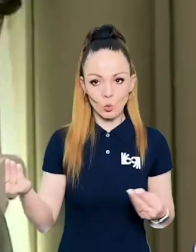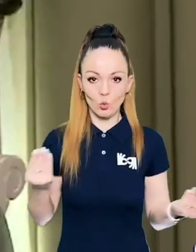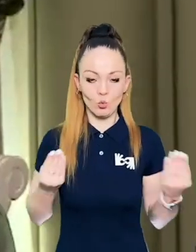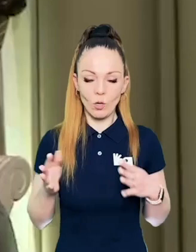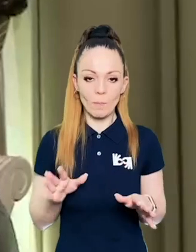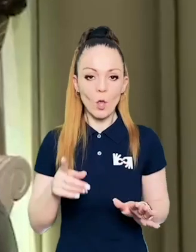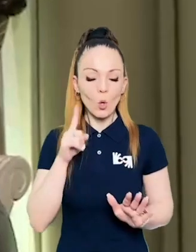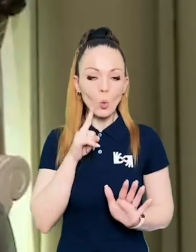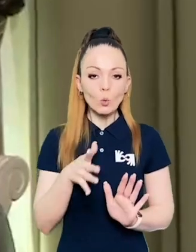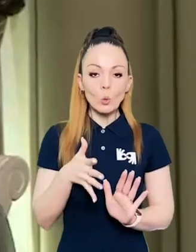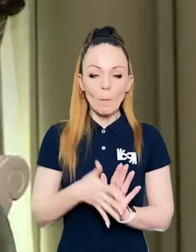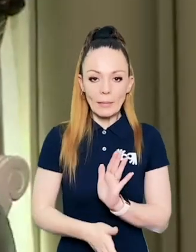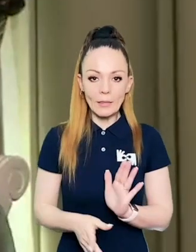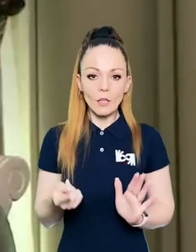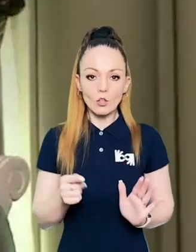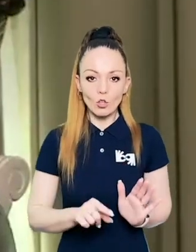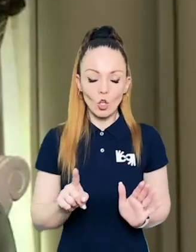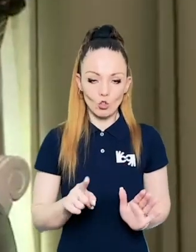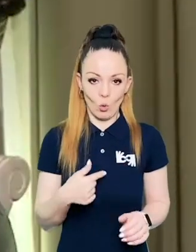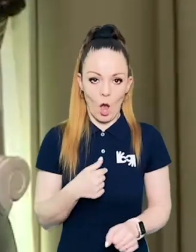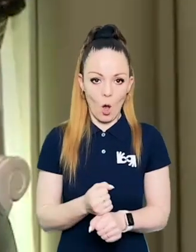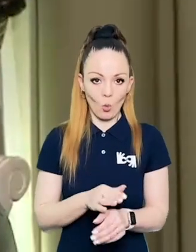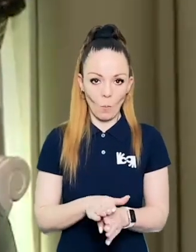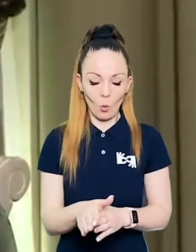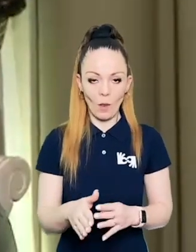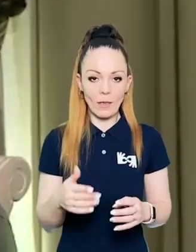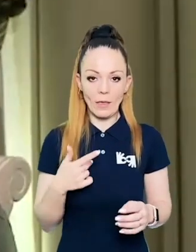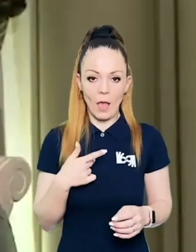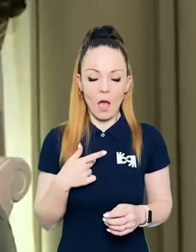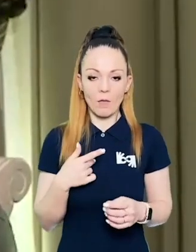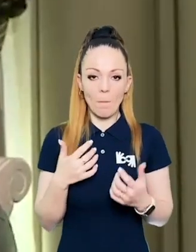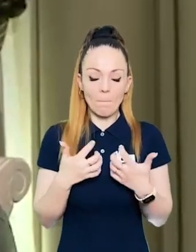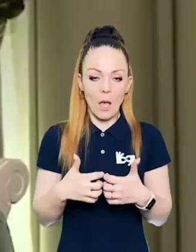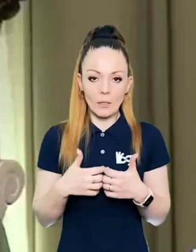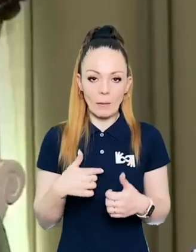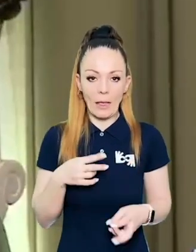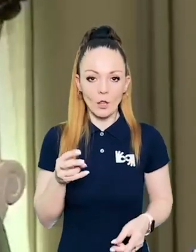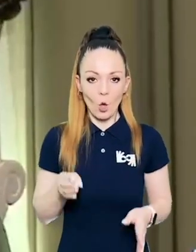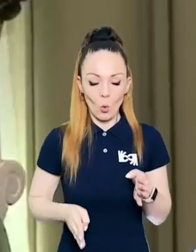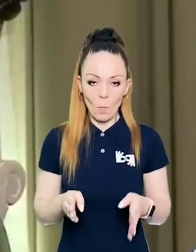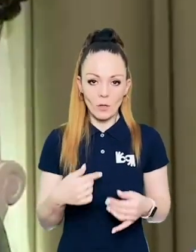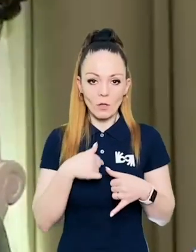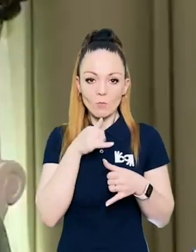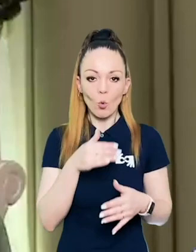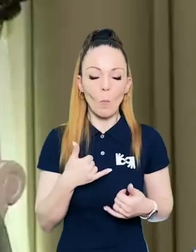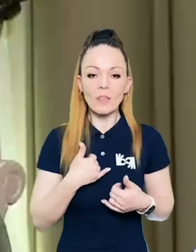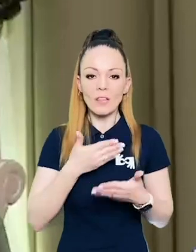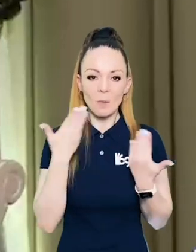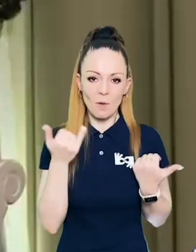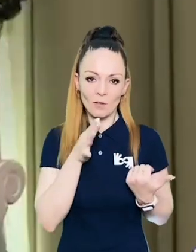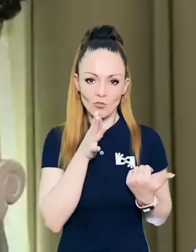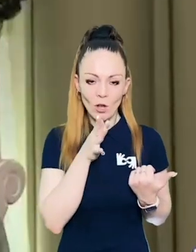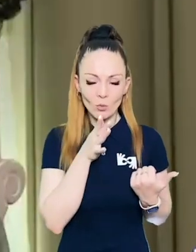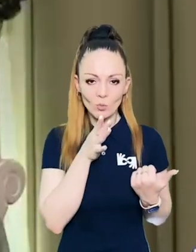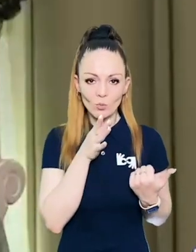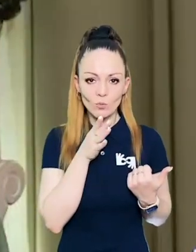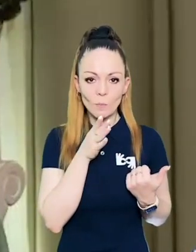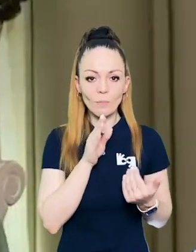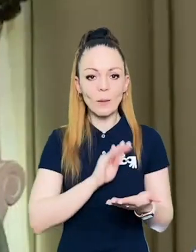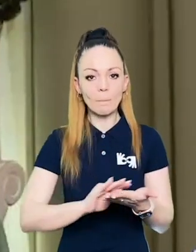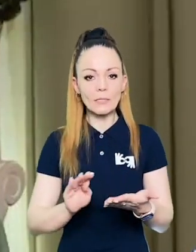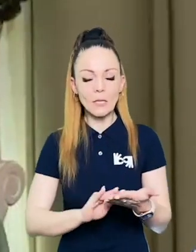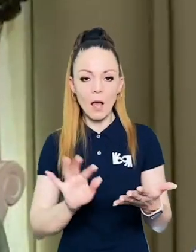важливо розуміти те, що я роблю. Я не механізм, я не робот, тому я не можу це робити. У мене немає